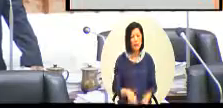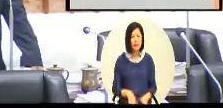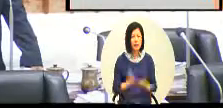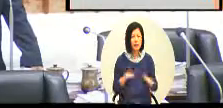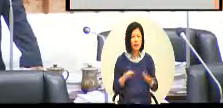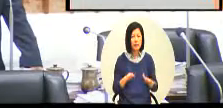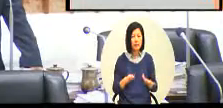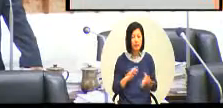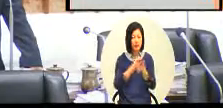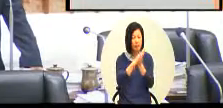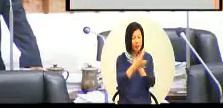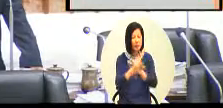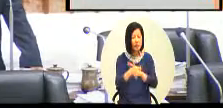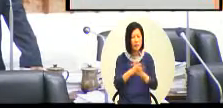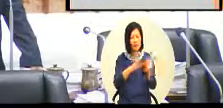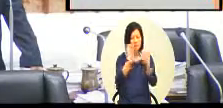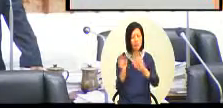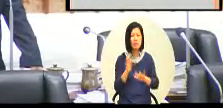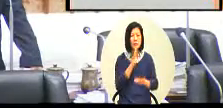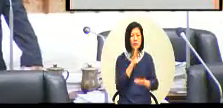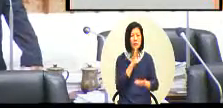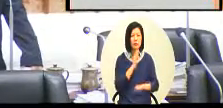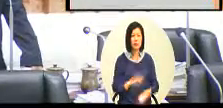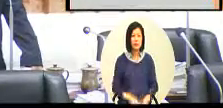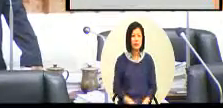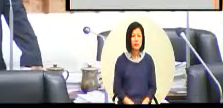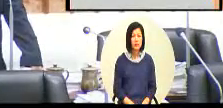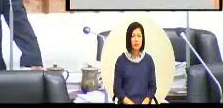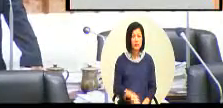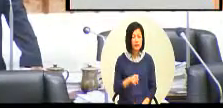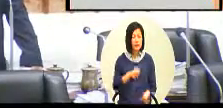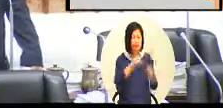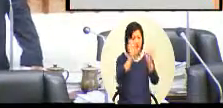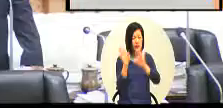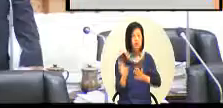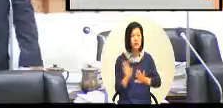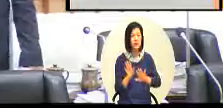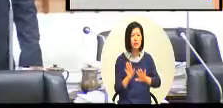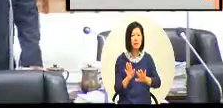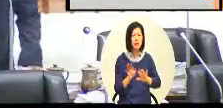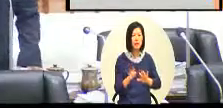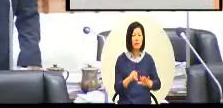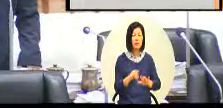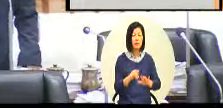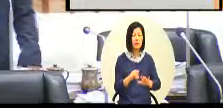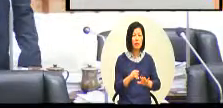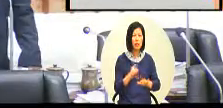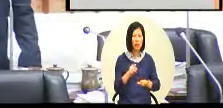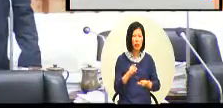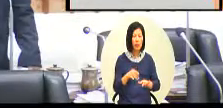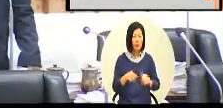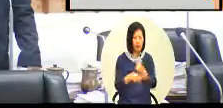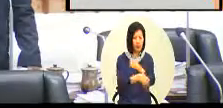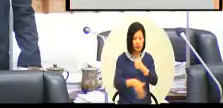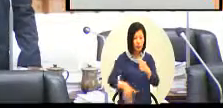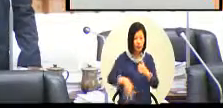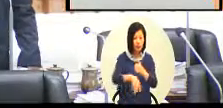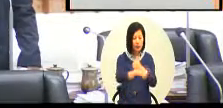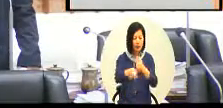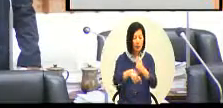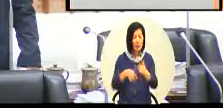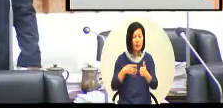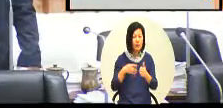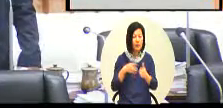经成为这个现象我也希望在这个现象当下我们各局处都能够了